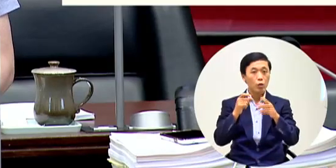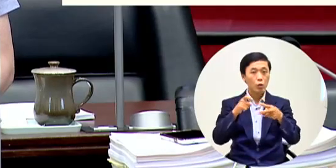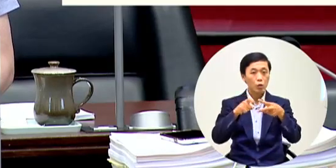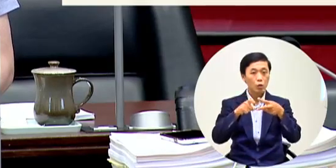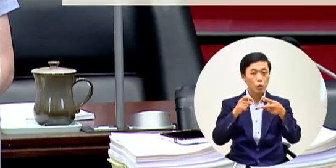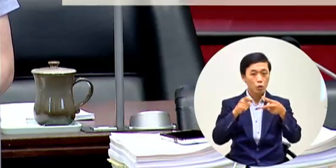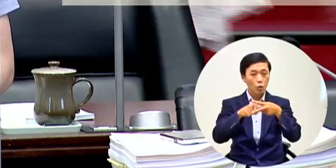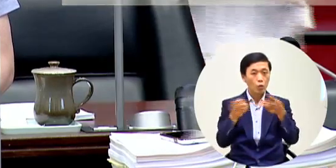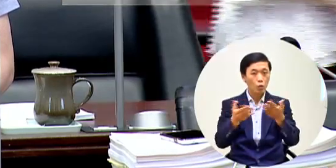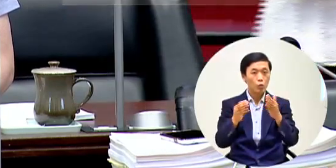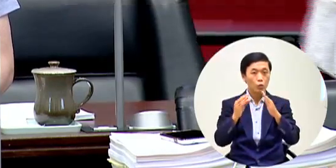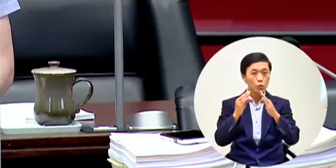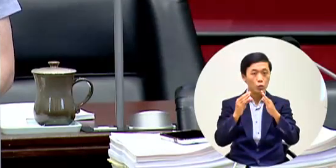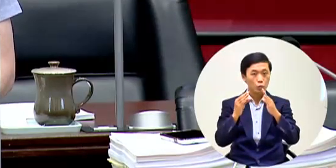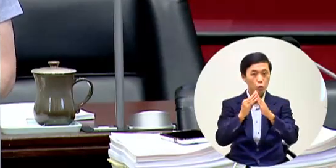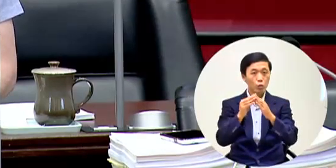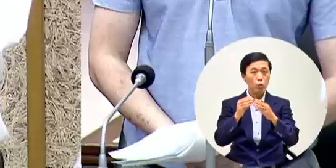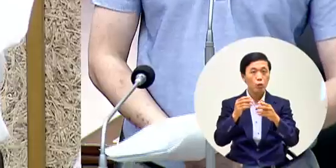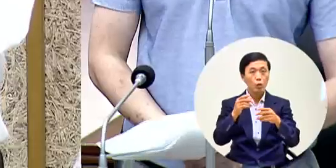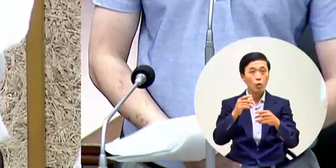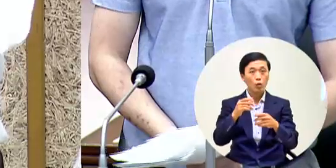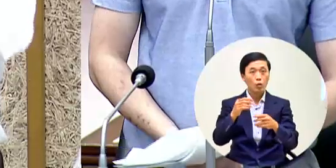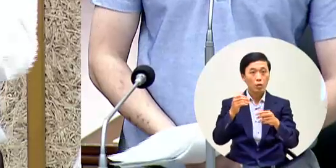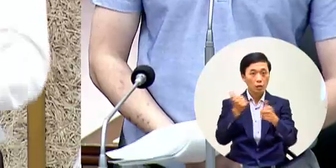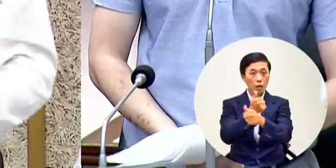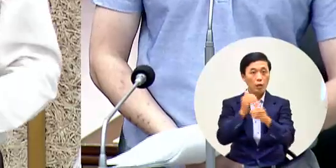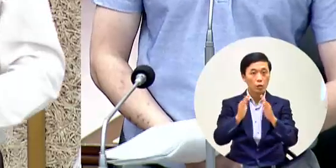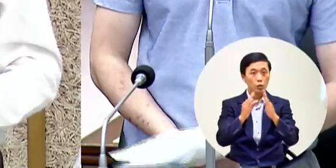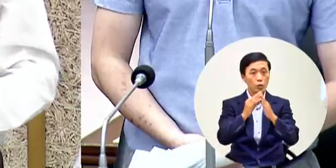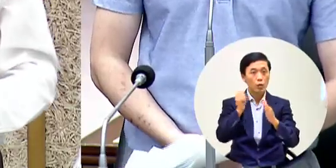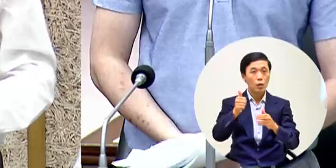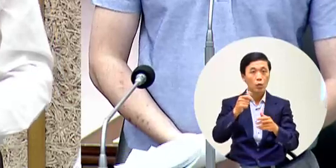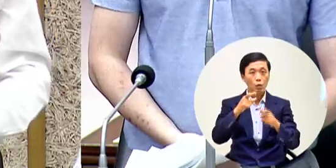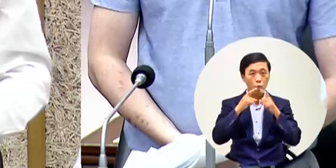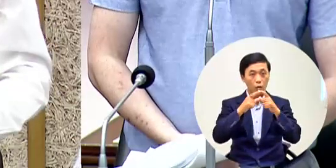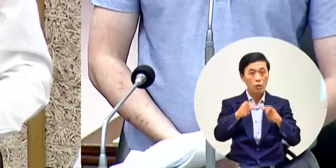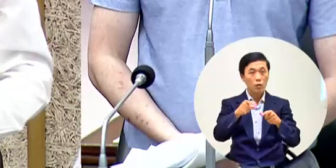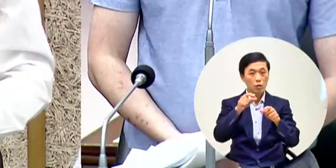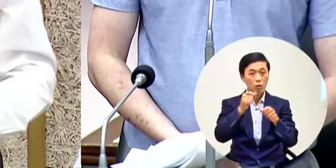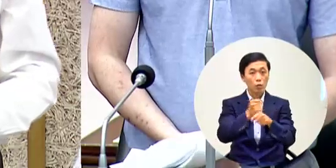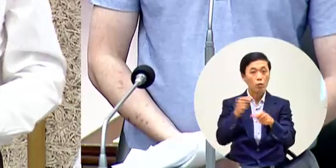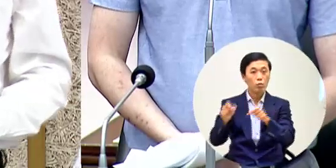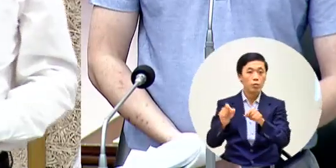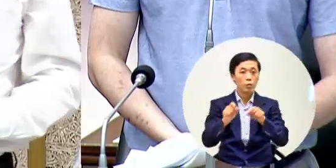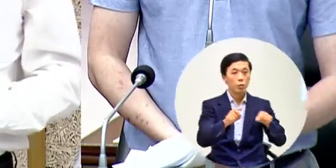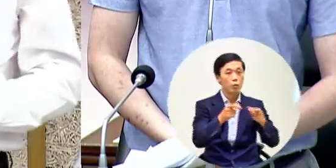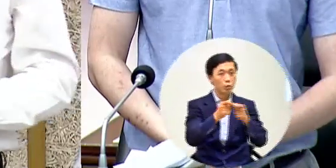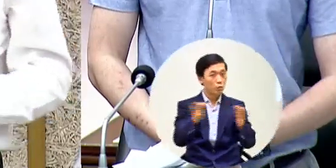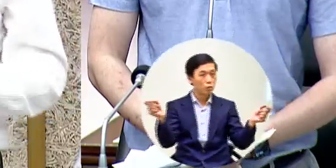长答复。 到底当时才会使来完成啊？已经拖足久啊！